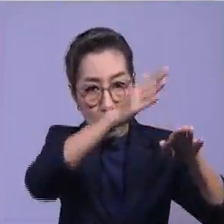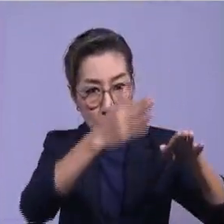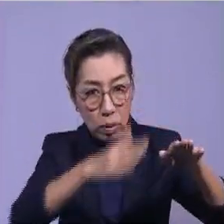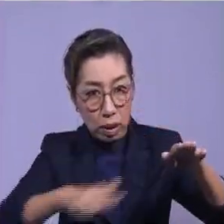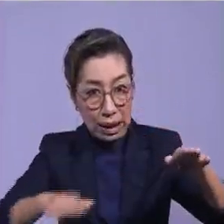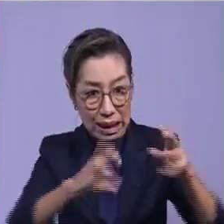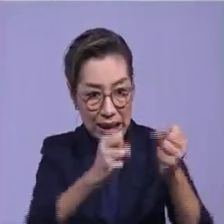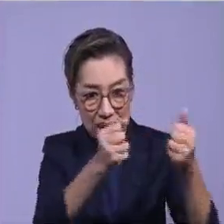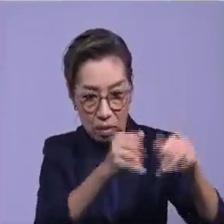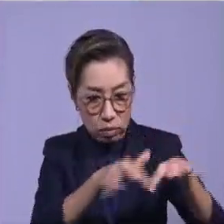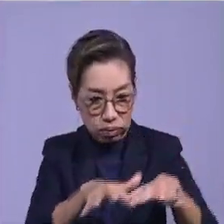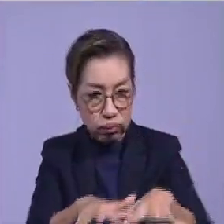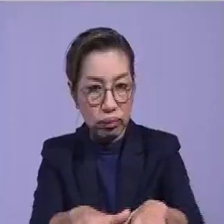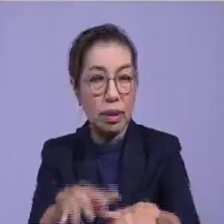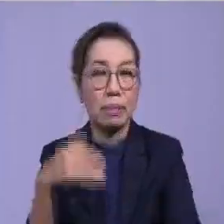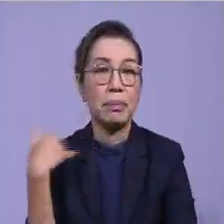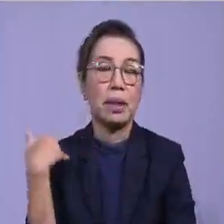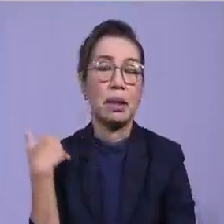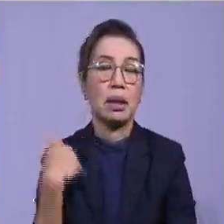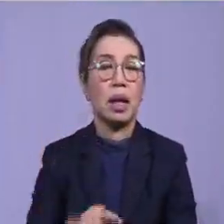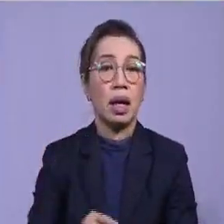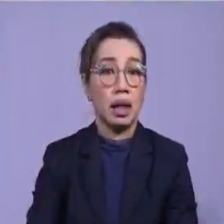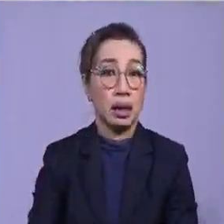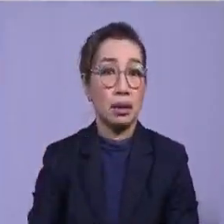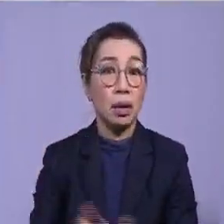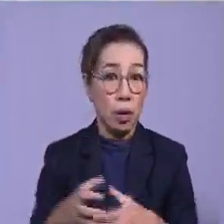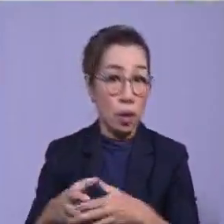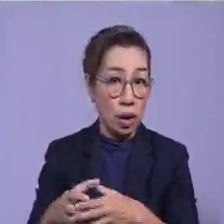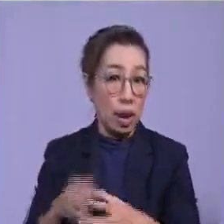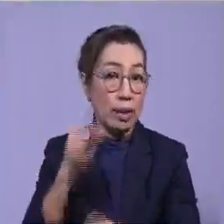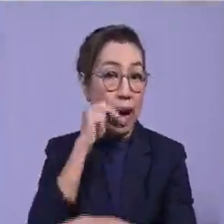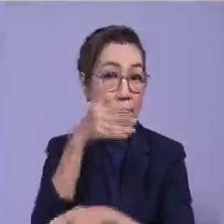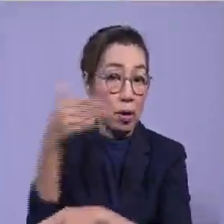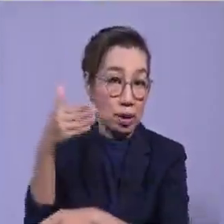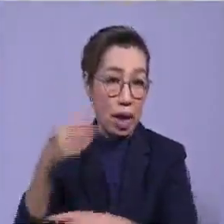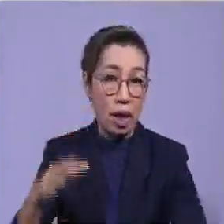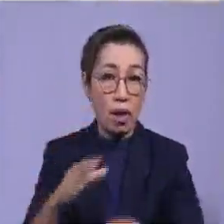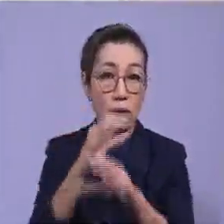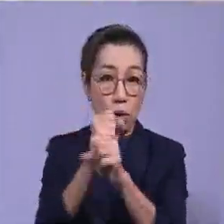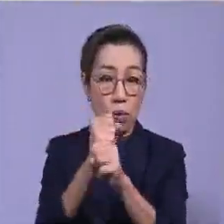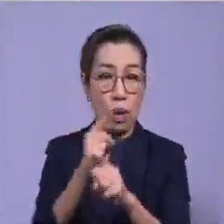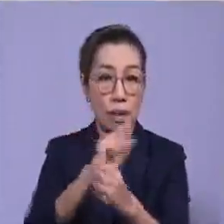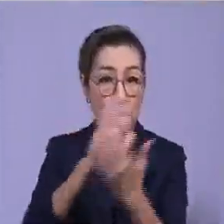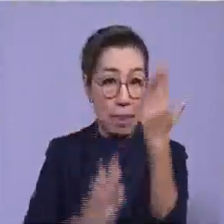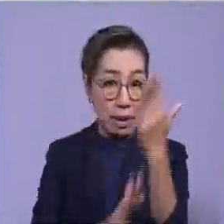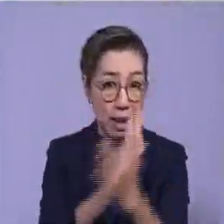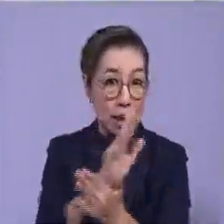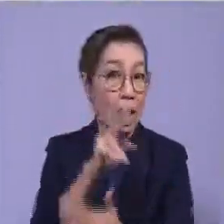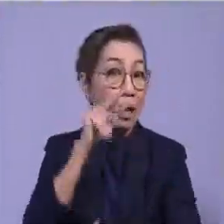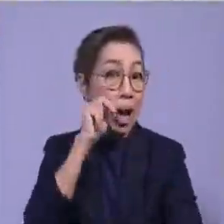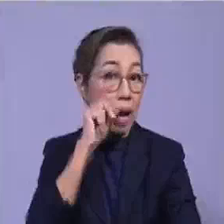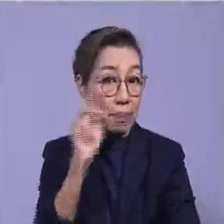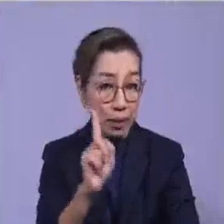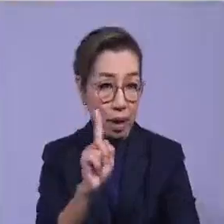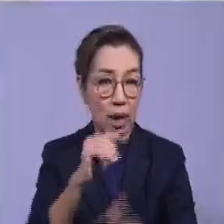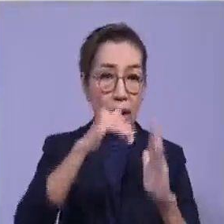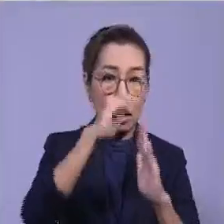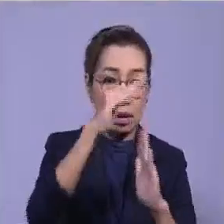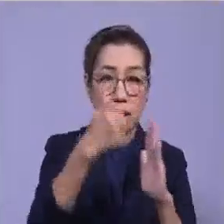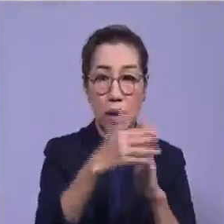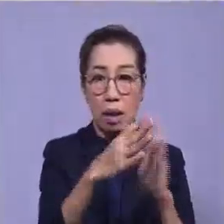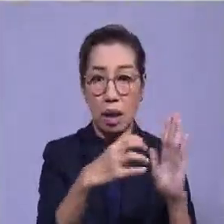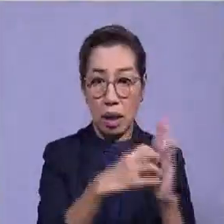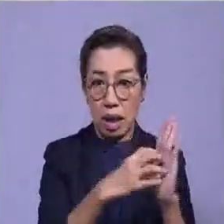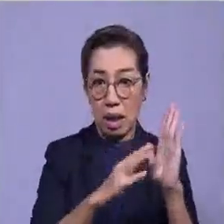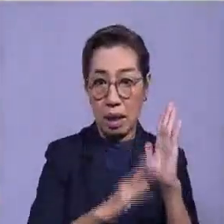ด้วยค่ะด้วยต้องอำนวยการน้ำแห่งชาติสรุปสถานการณ์น้ำภาพรวมของประเทศล่าสุดค่ะภาคเหนือภาคตะวันออกเฉียงเหนือภาค